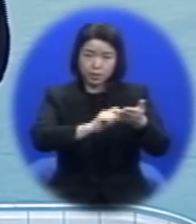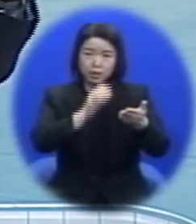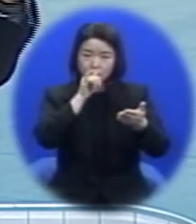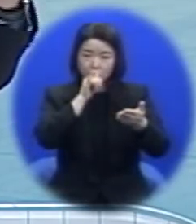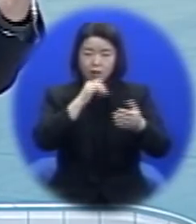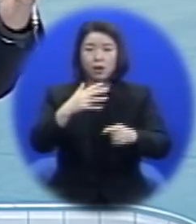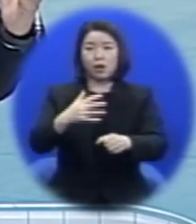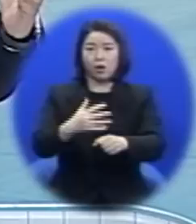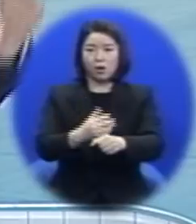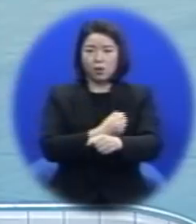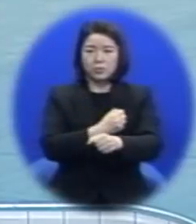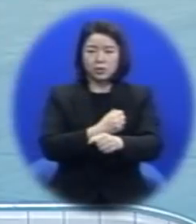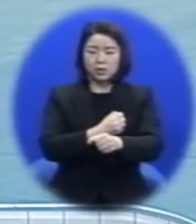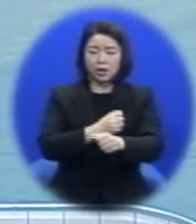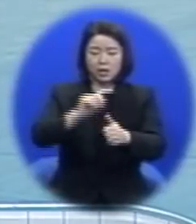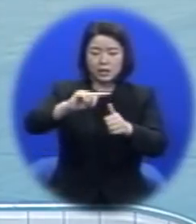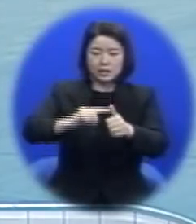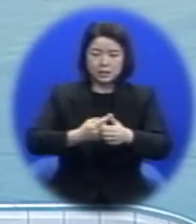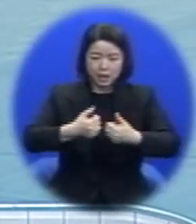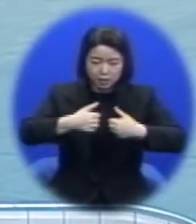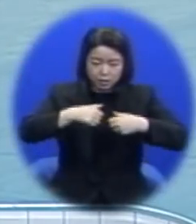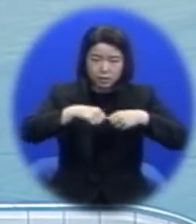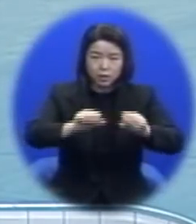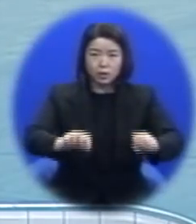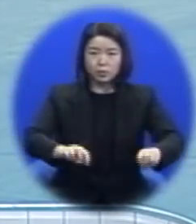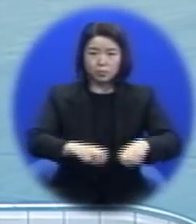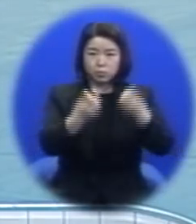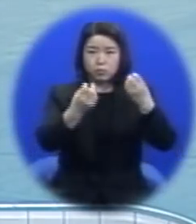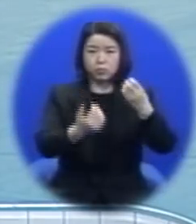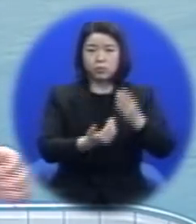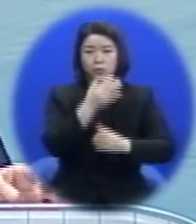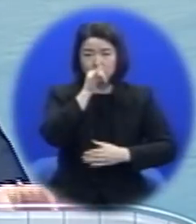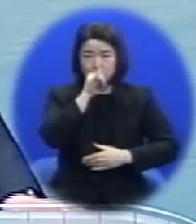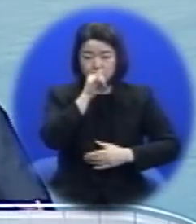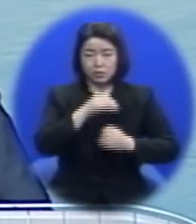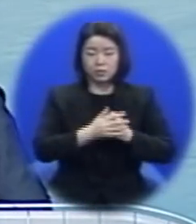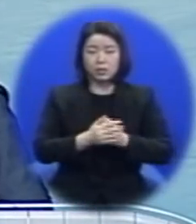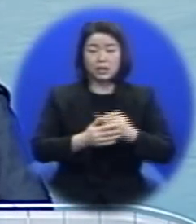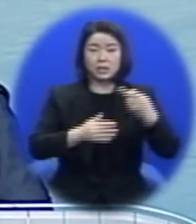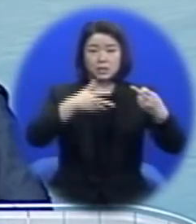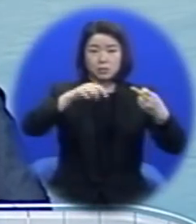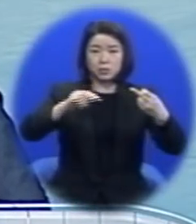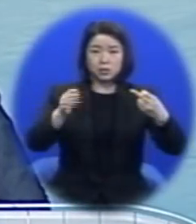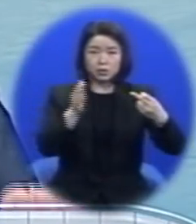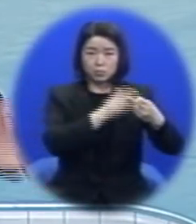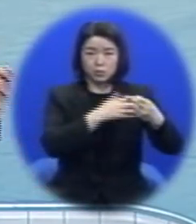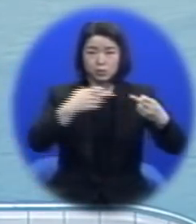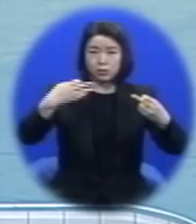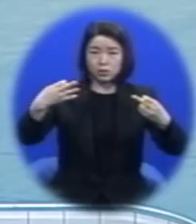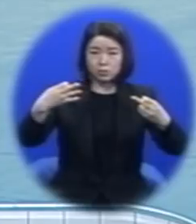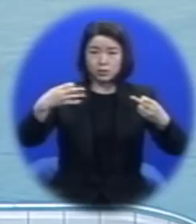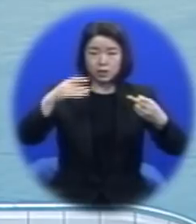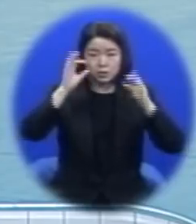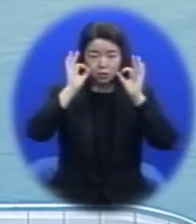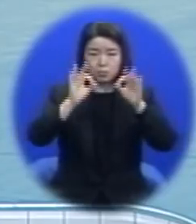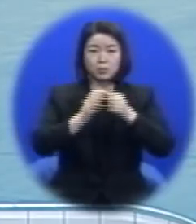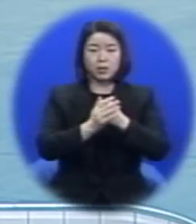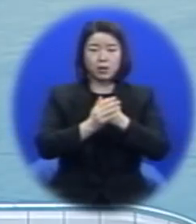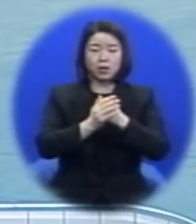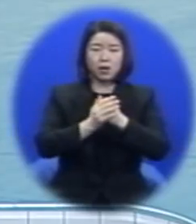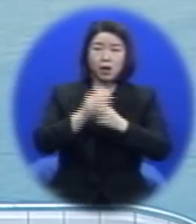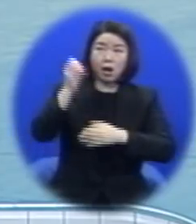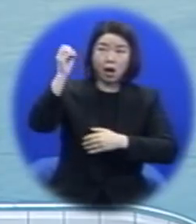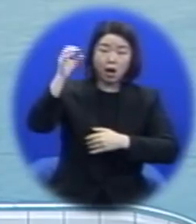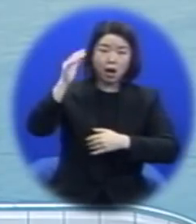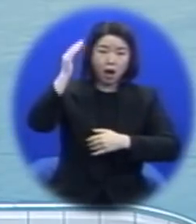엄청난 자연재해가 일어난다고 했습니다. 12절부터 14절까지 보면 해는 검은 머리털로